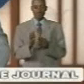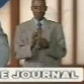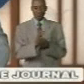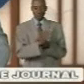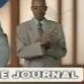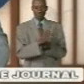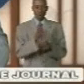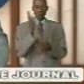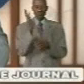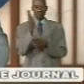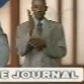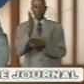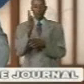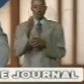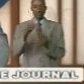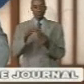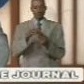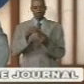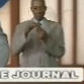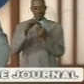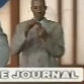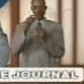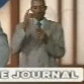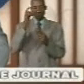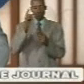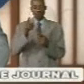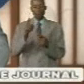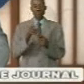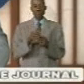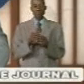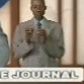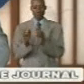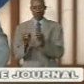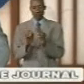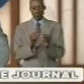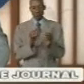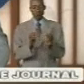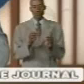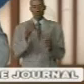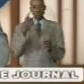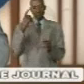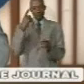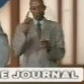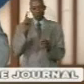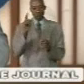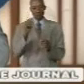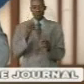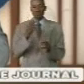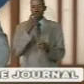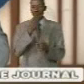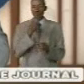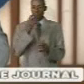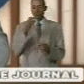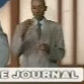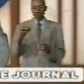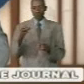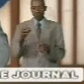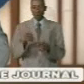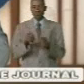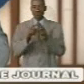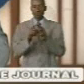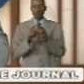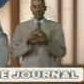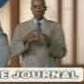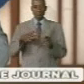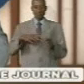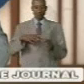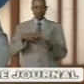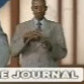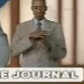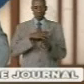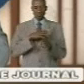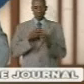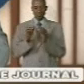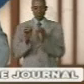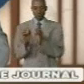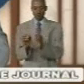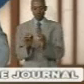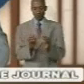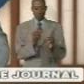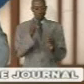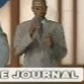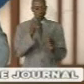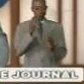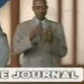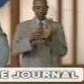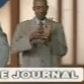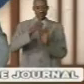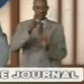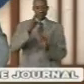secrétaire général de l'Organisation internationale de la francophonie, Ousmane Paye, et le comité national d'organisation du 14e